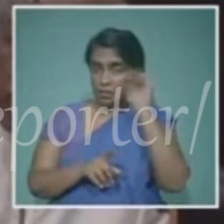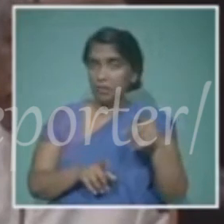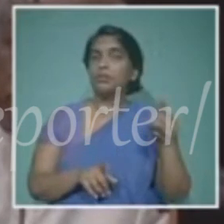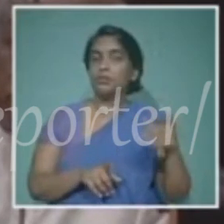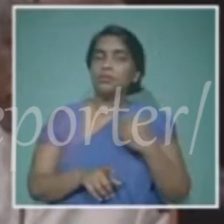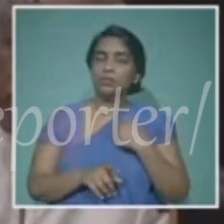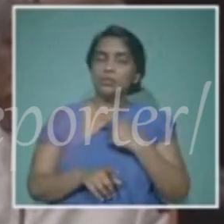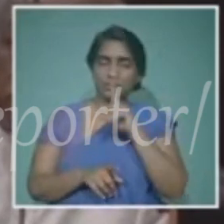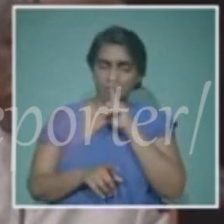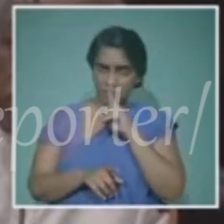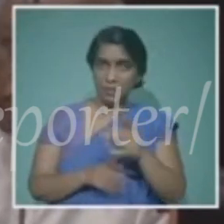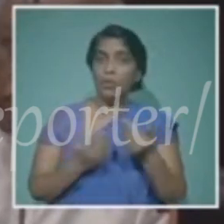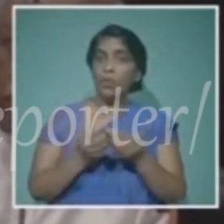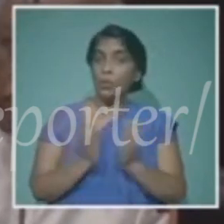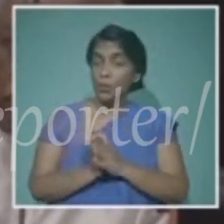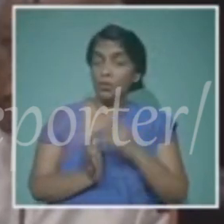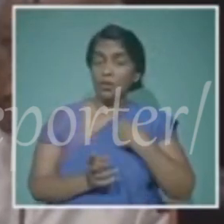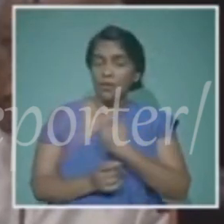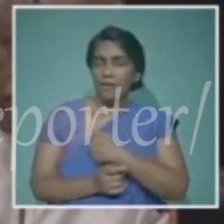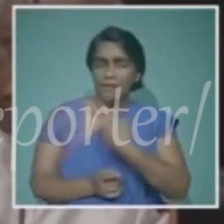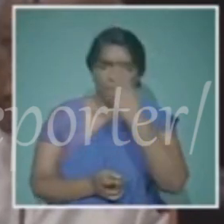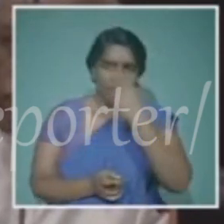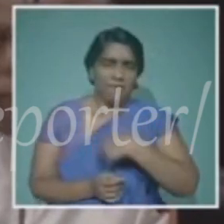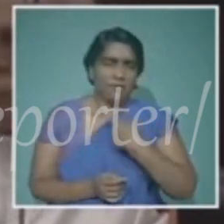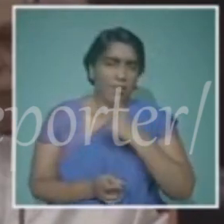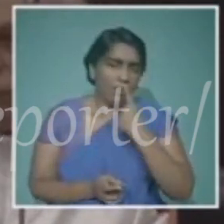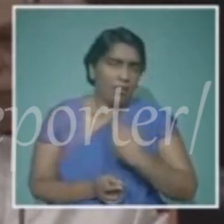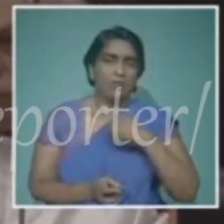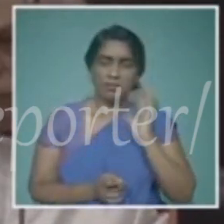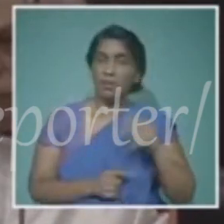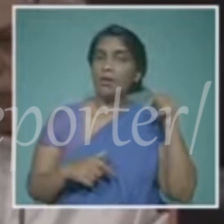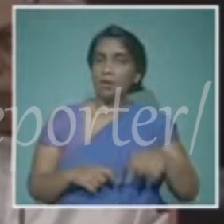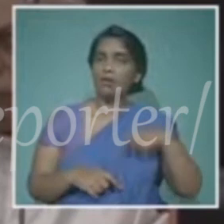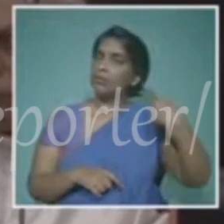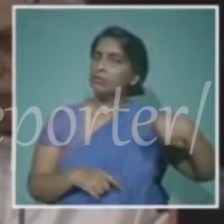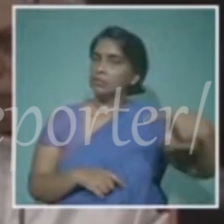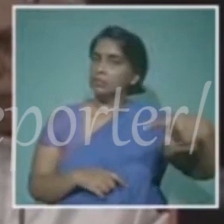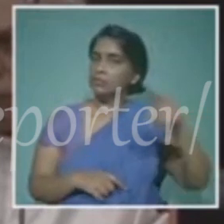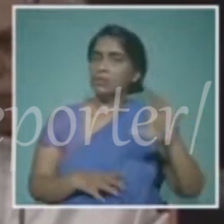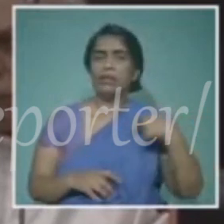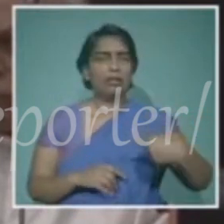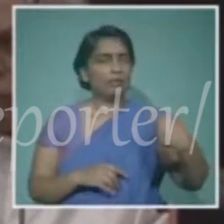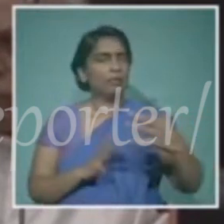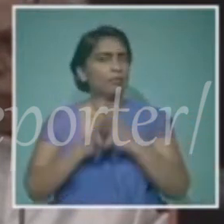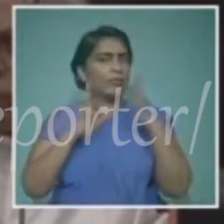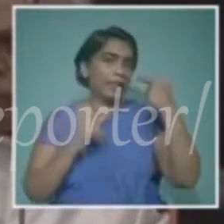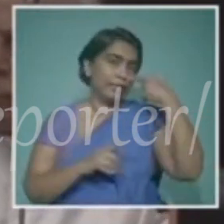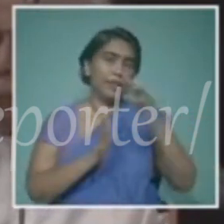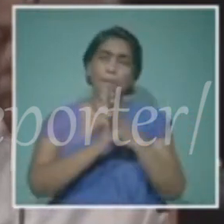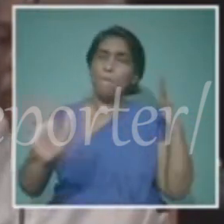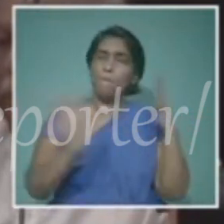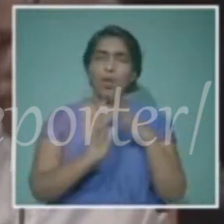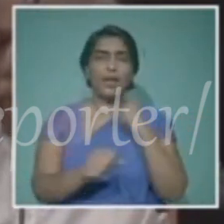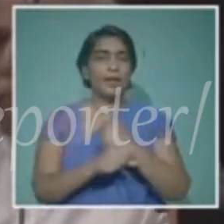මම කියන්නේ තමන්ගේ හෘද සාක්ෂියෙන් විමසා බලන්න කියලා. දැන් දවස් ගණන් තෙල් පෝලිම්වල,